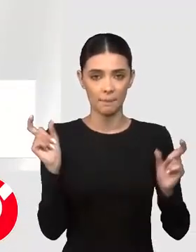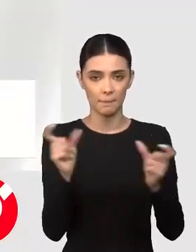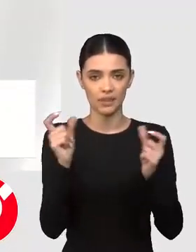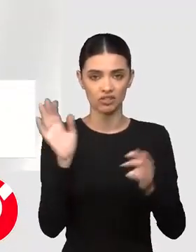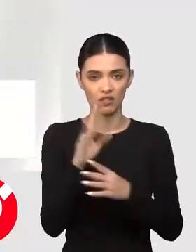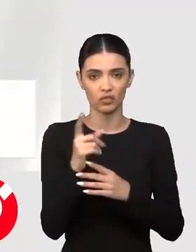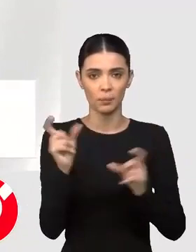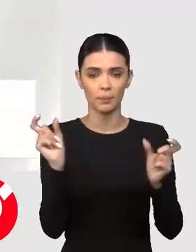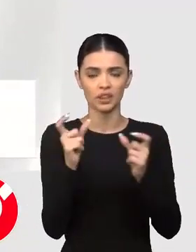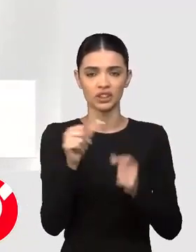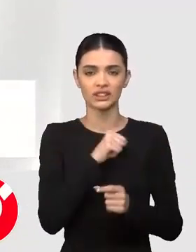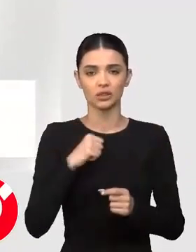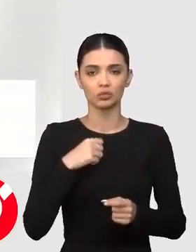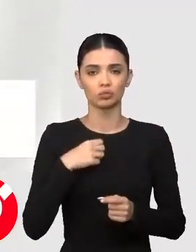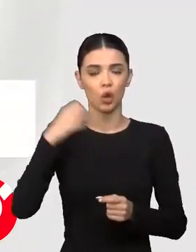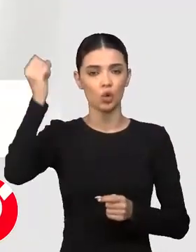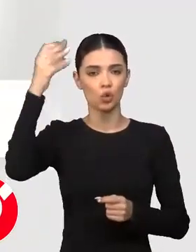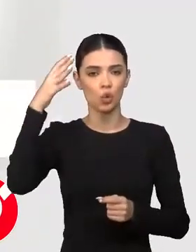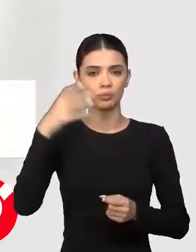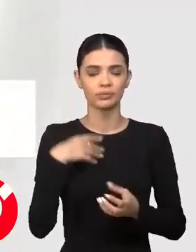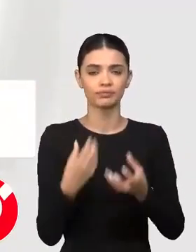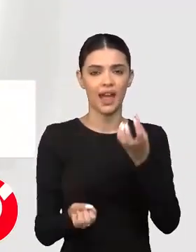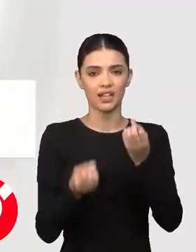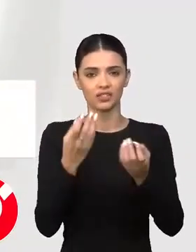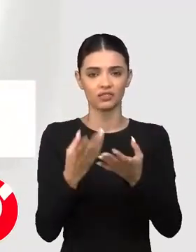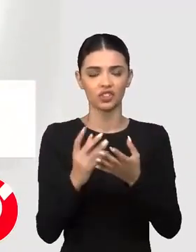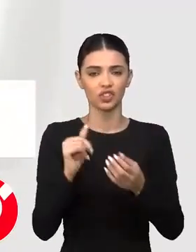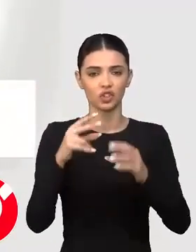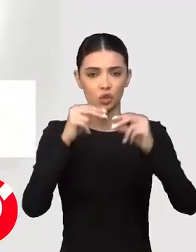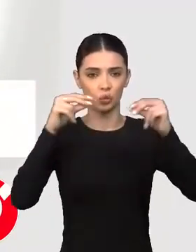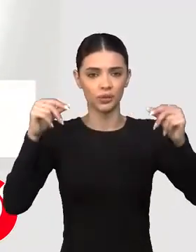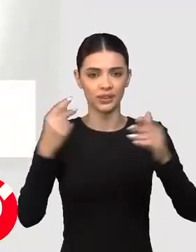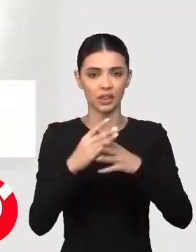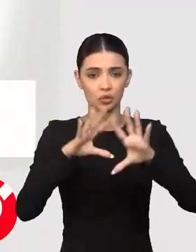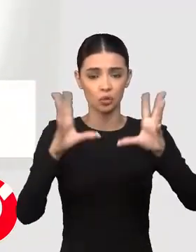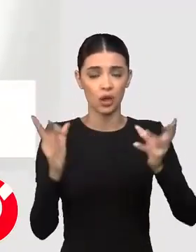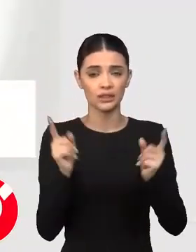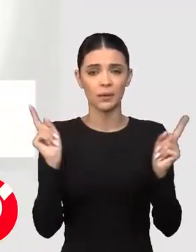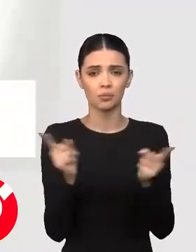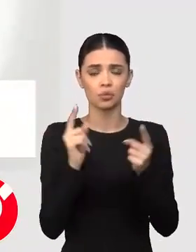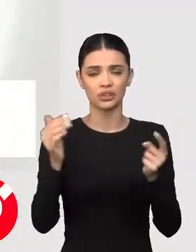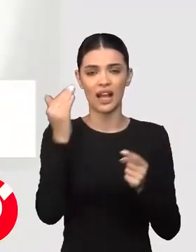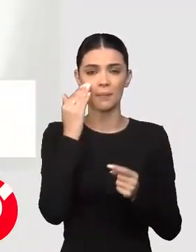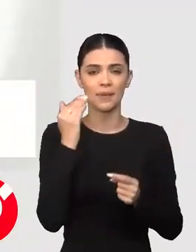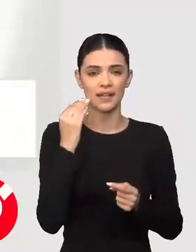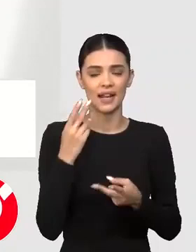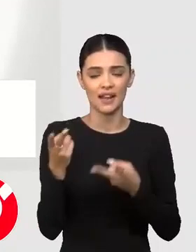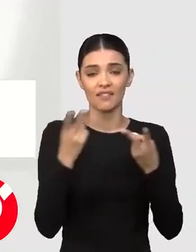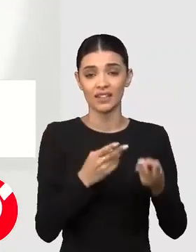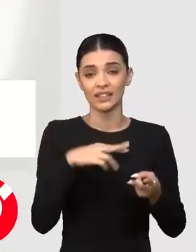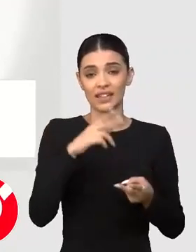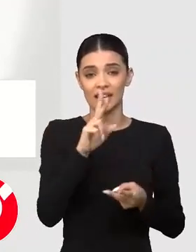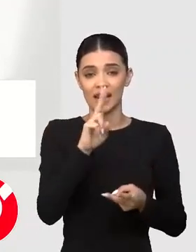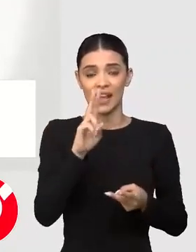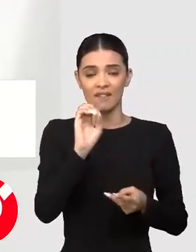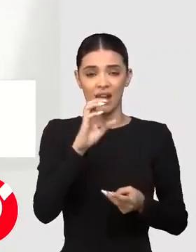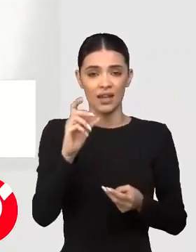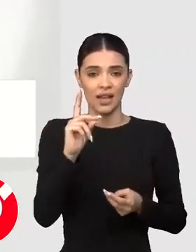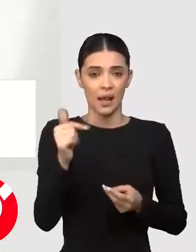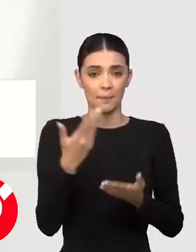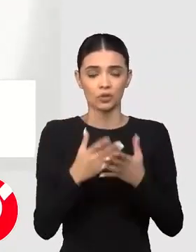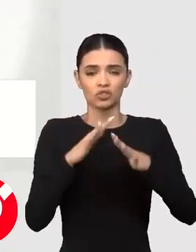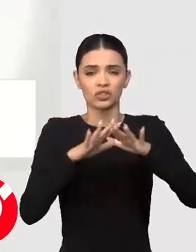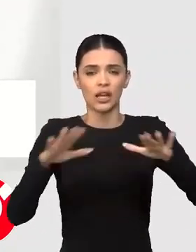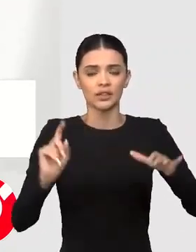Fiecare piesă a avut show-ul ei, de lumini, artificii și confeti, și tot stadionul a cântat alături de americanii veniți din Las Vegas,